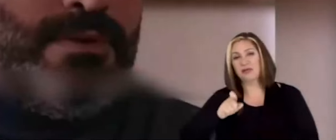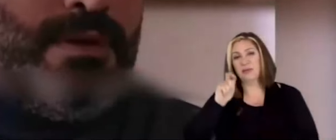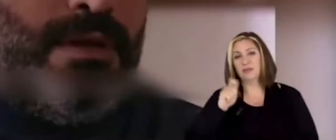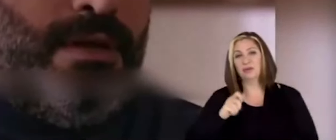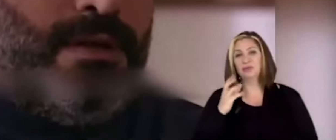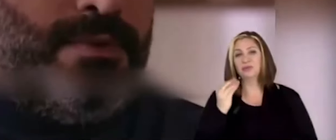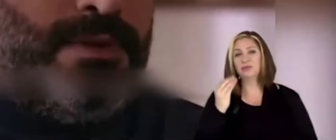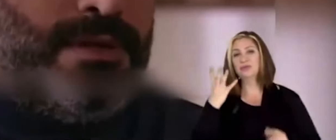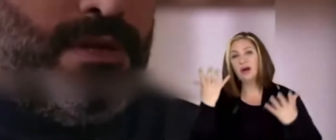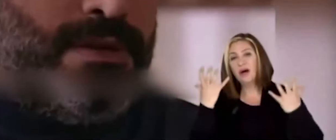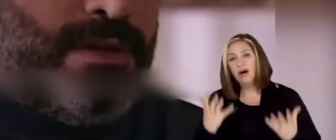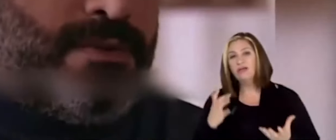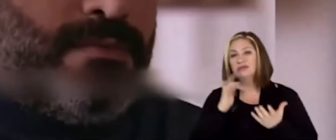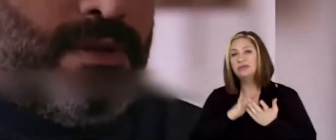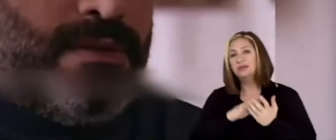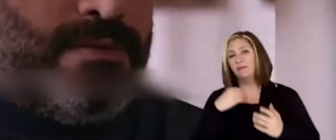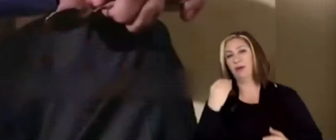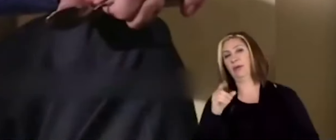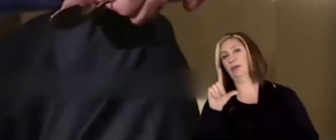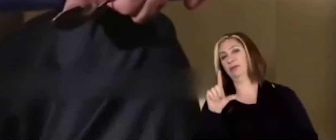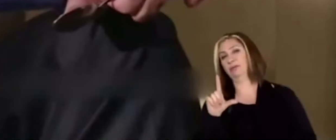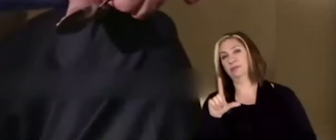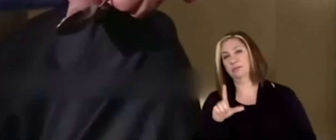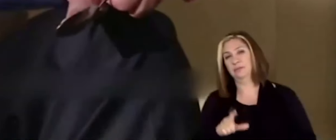Ondan çok daha ağır bir cezaya çarptırılmalı.